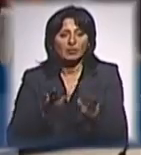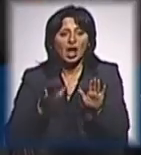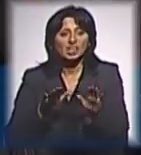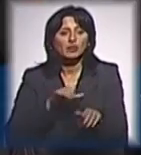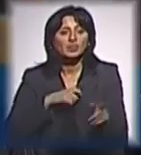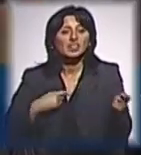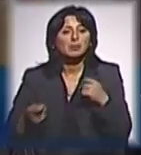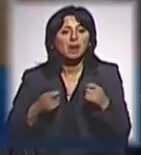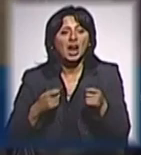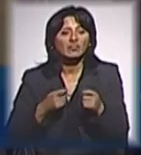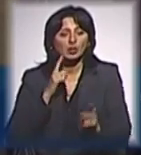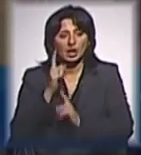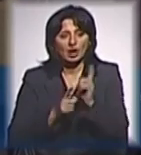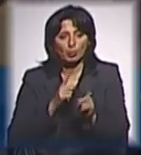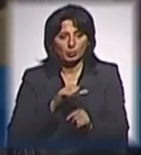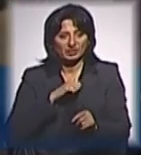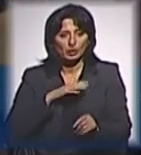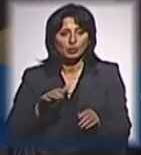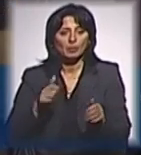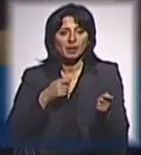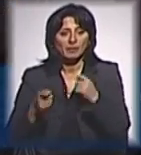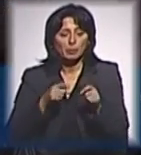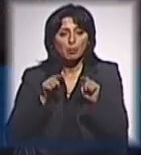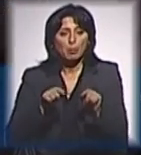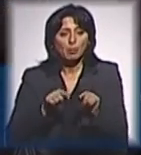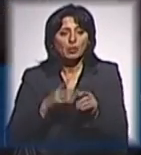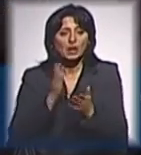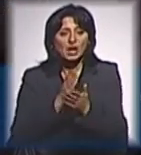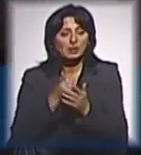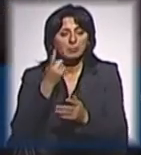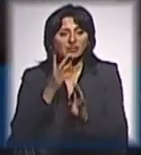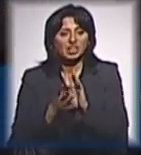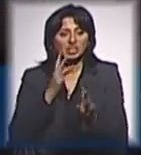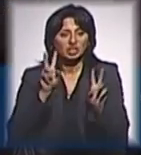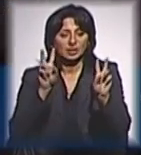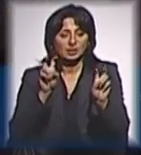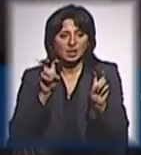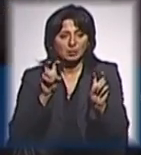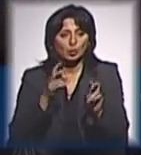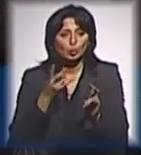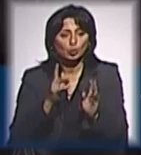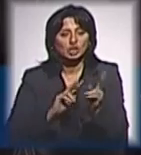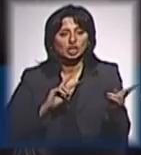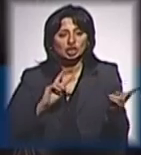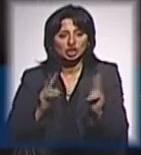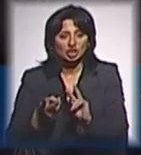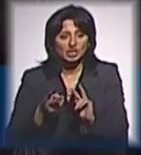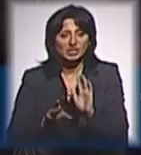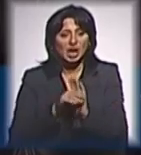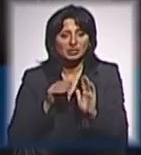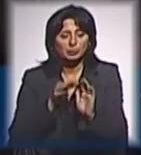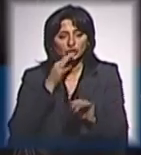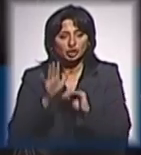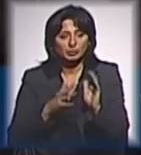ადგილობრივი თვითმმართველობის რეფორმა, თავად ადგილობრივი თვითმმართველობის რეფორმა, ეს არის პირველი თემა, რომელიც უნდა შეცვალოს